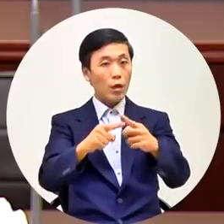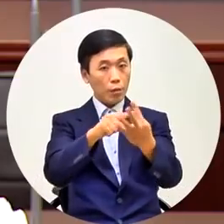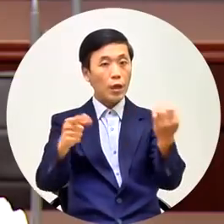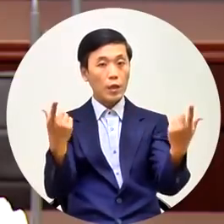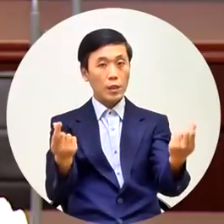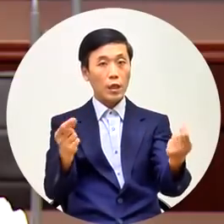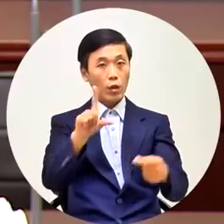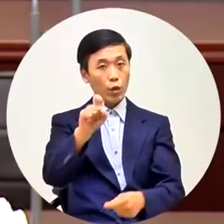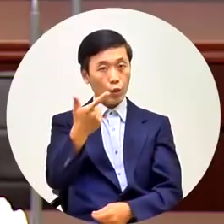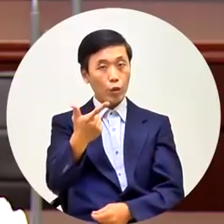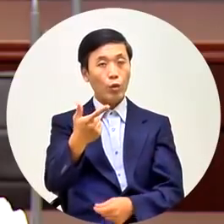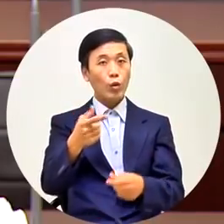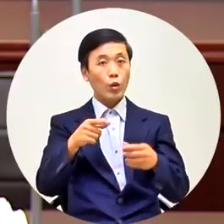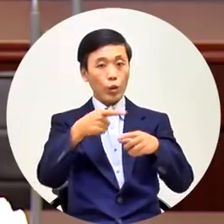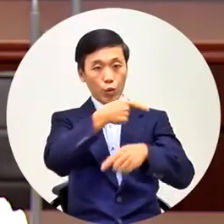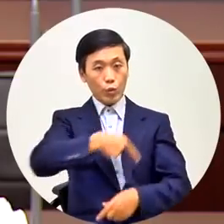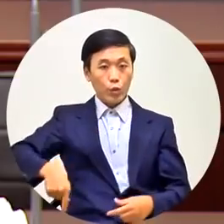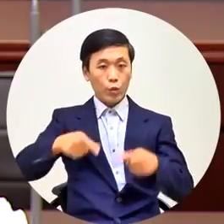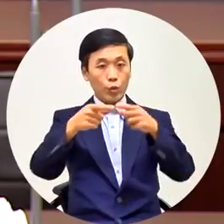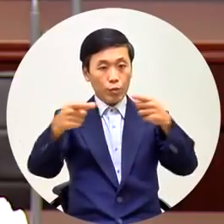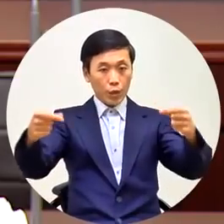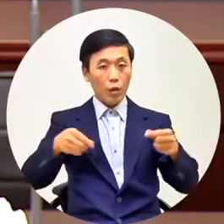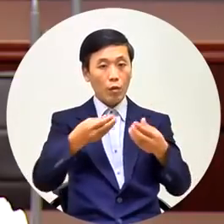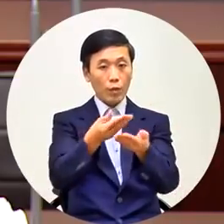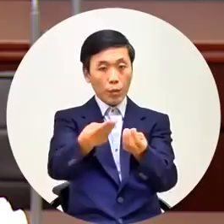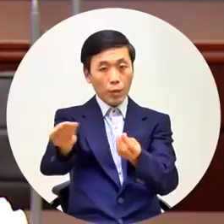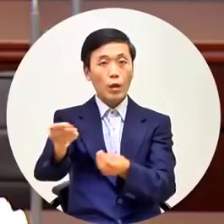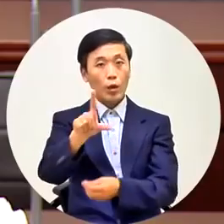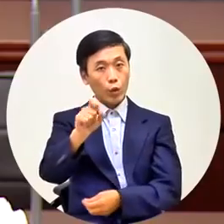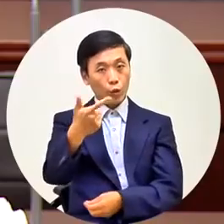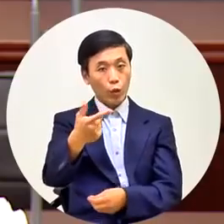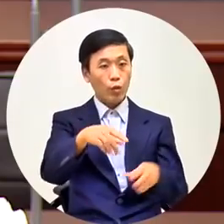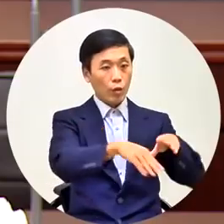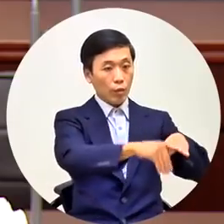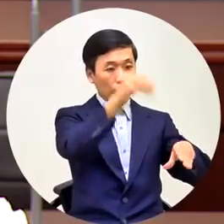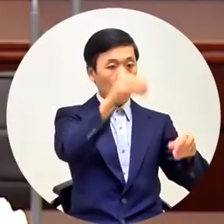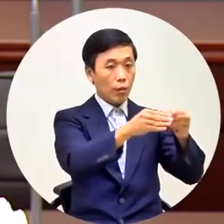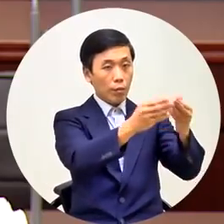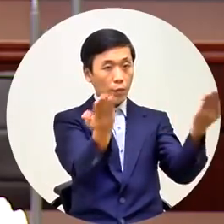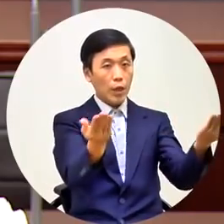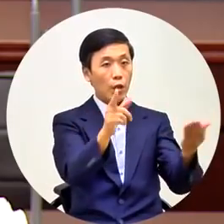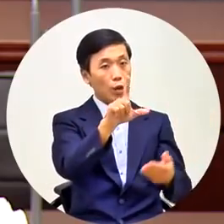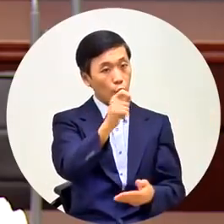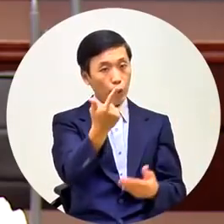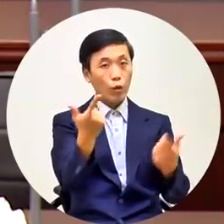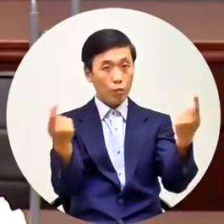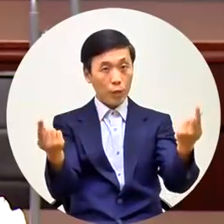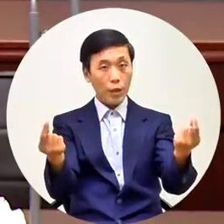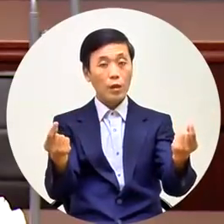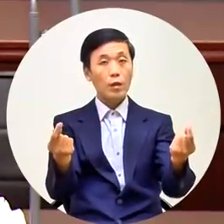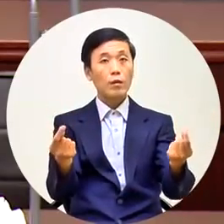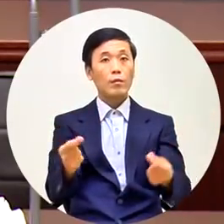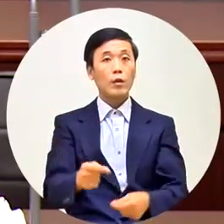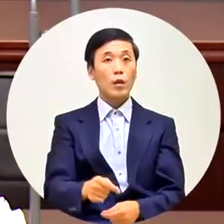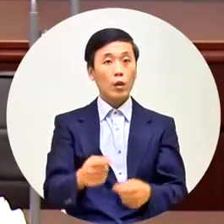共66张。开出选举票共66张，余票数0，数目完全相符。